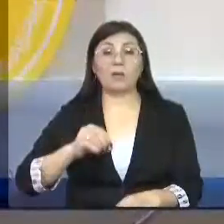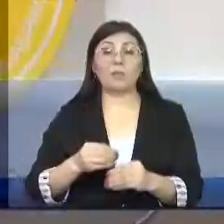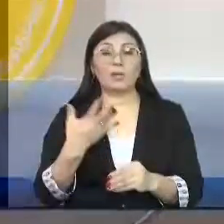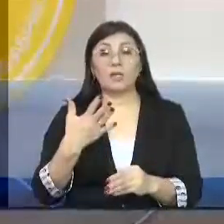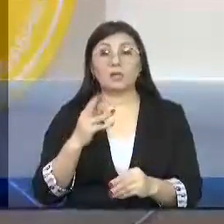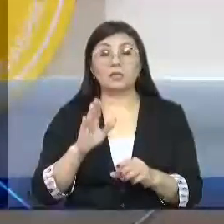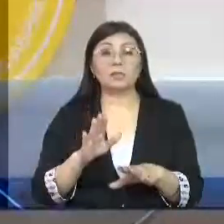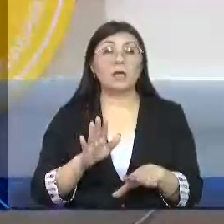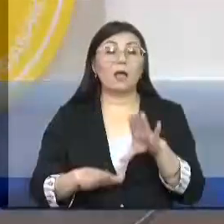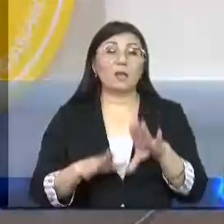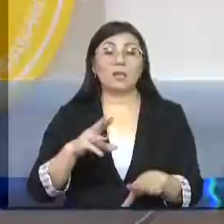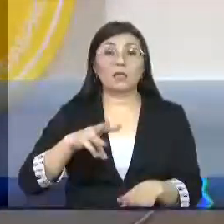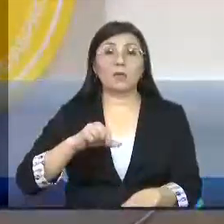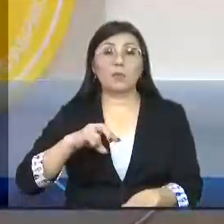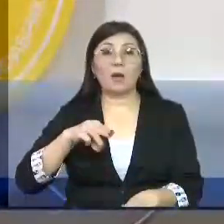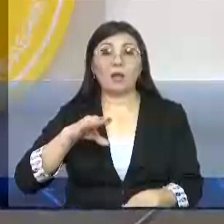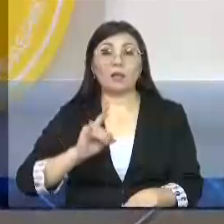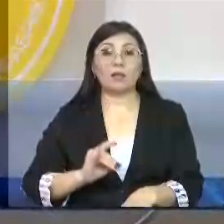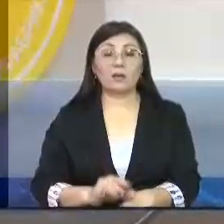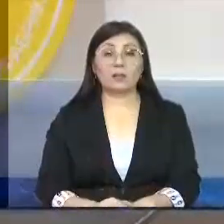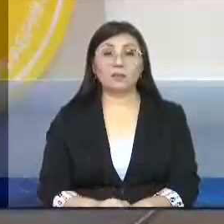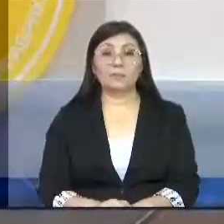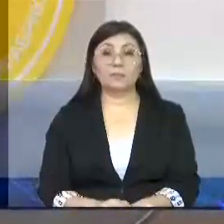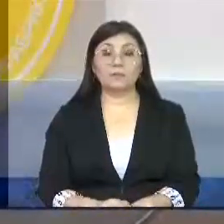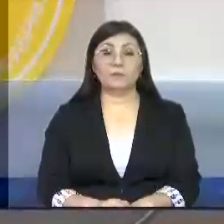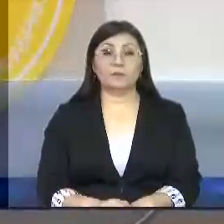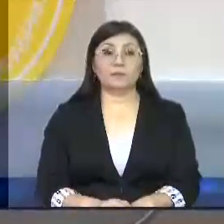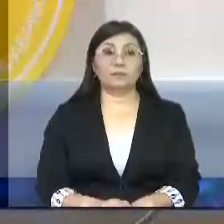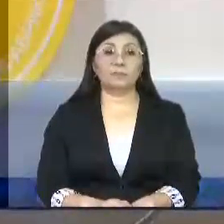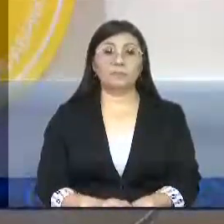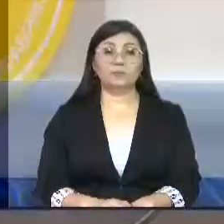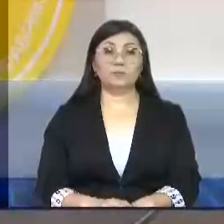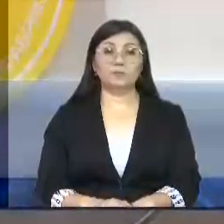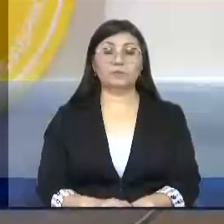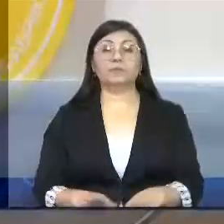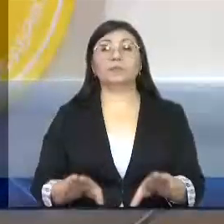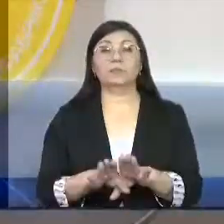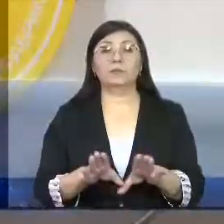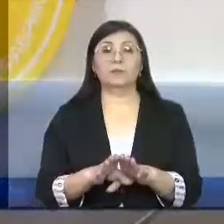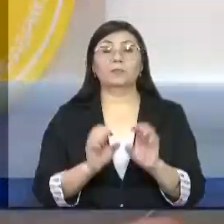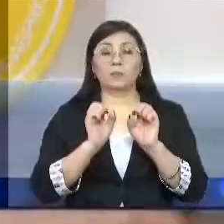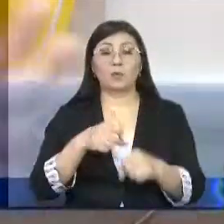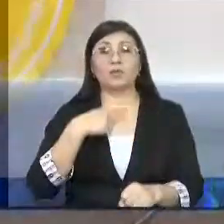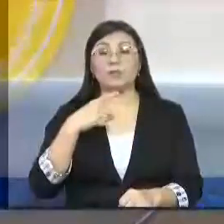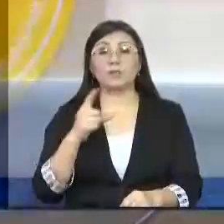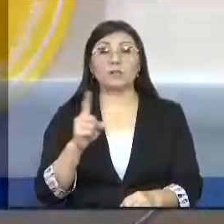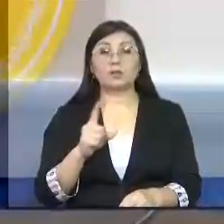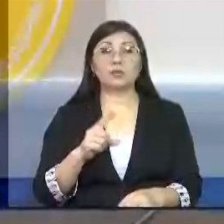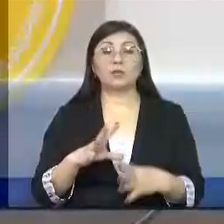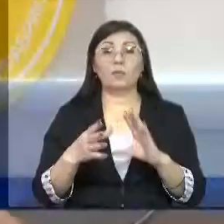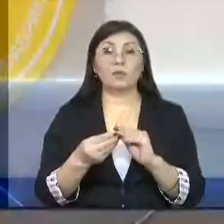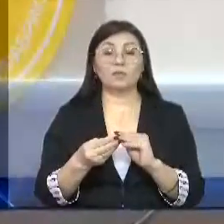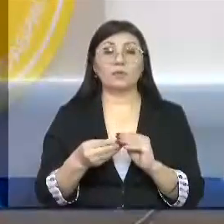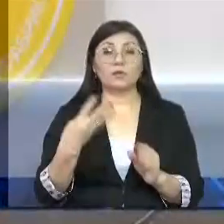манты лепим. Это в день мы лепим. Вот. А так, в основном, можно сказать, что в общем